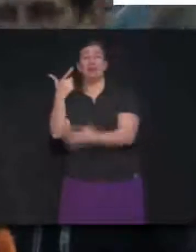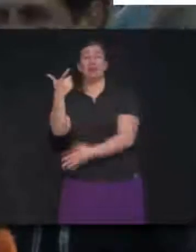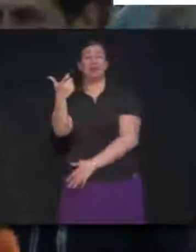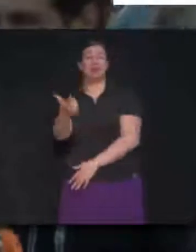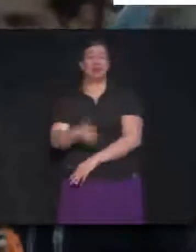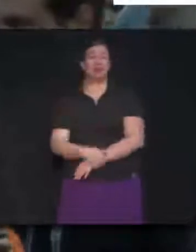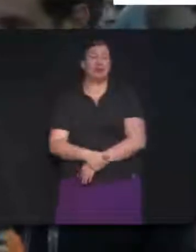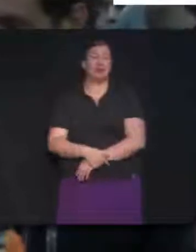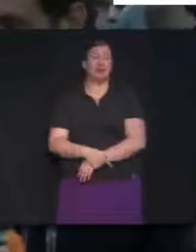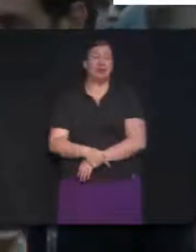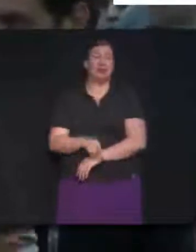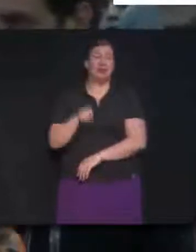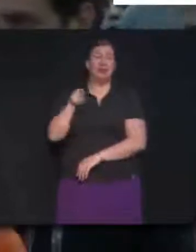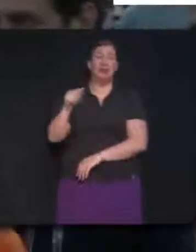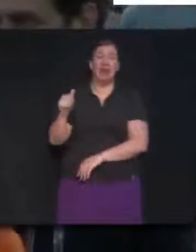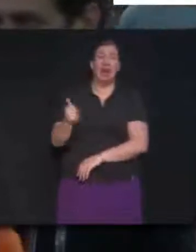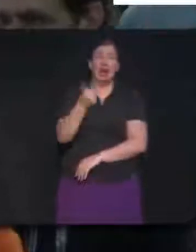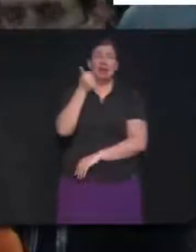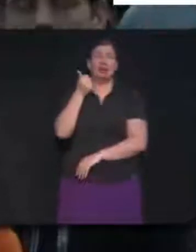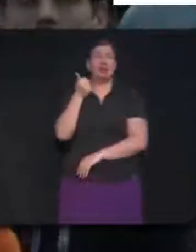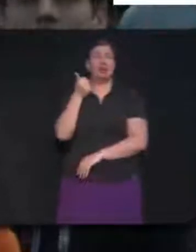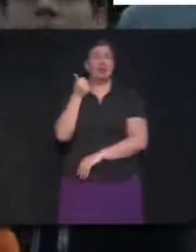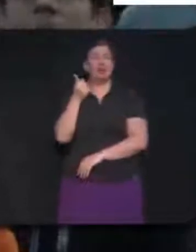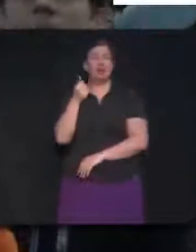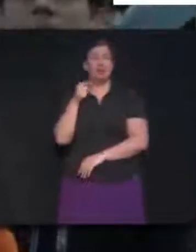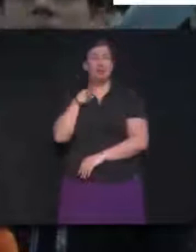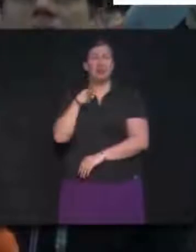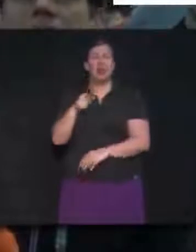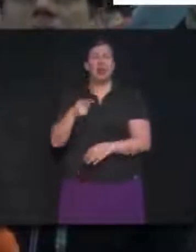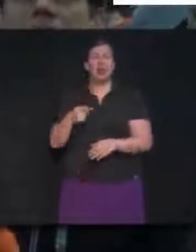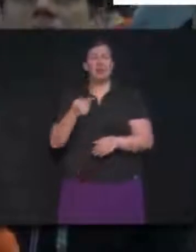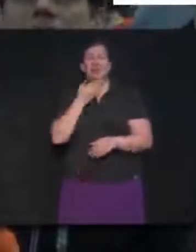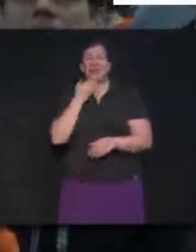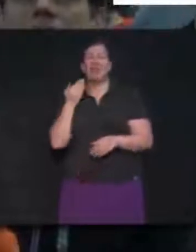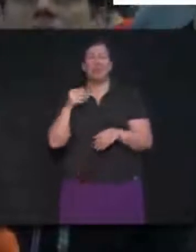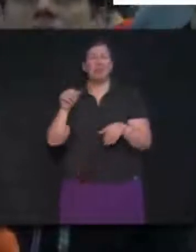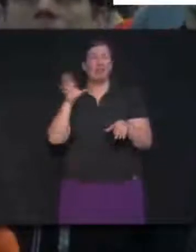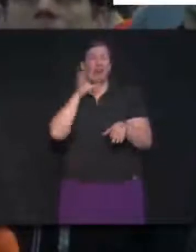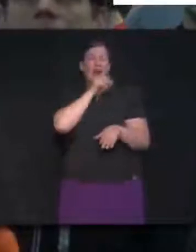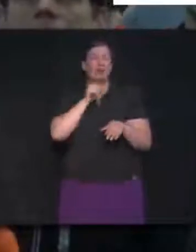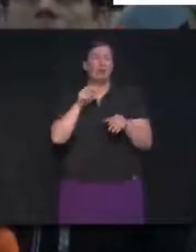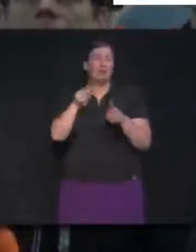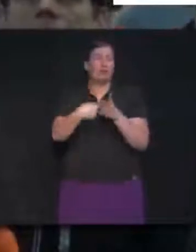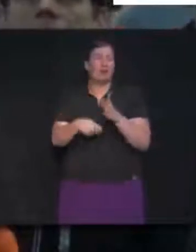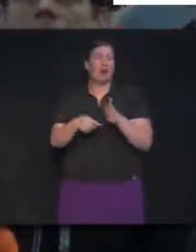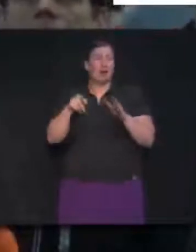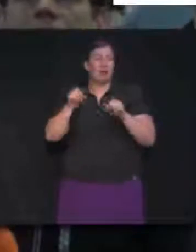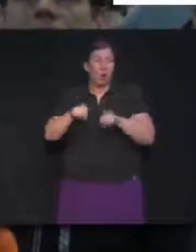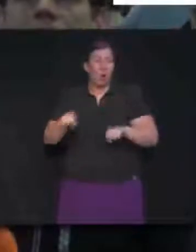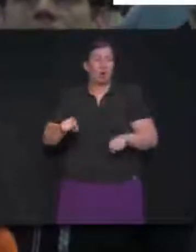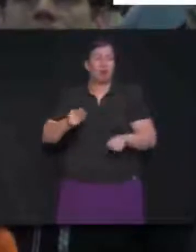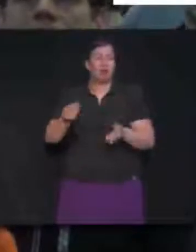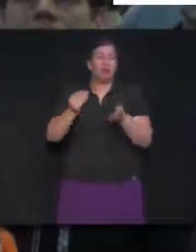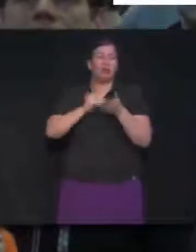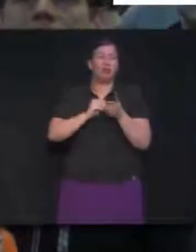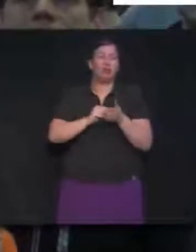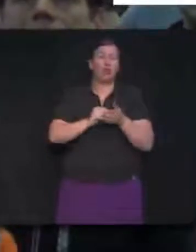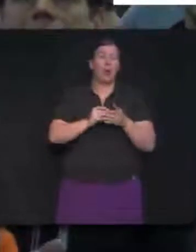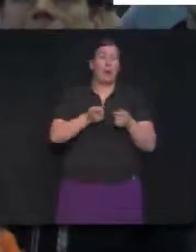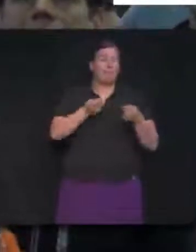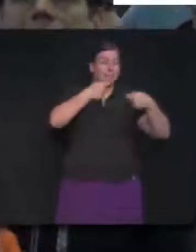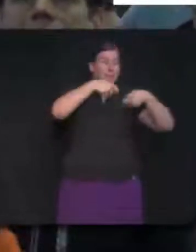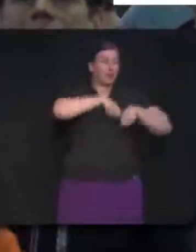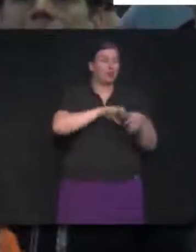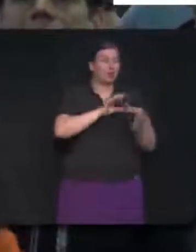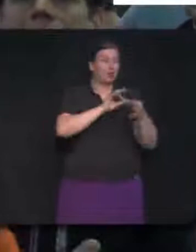der nicht geheime Wahl zulässt und äh bei dem Beschlüsse über Programm stattfinden kann ne Anträge mit